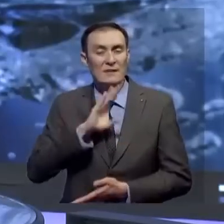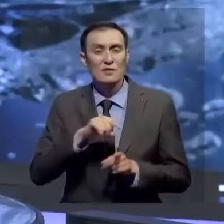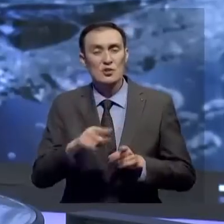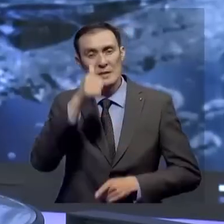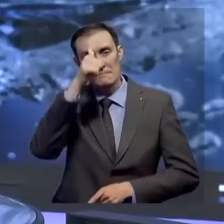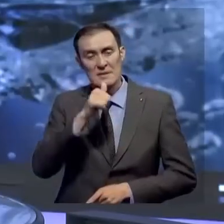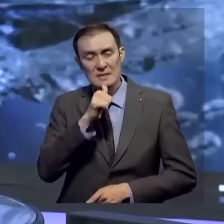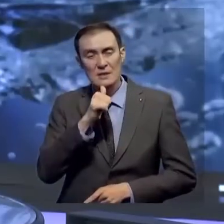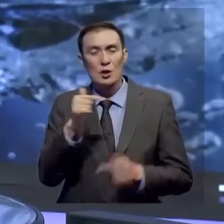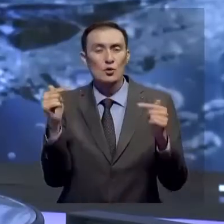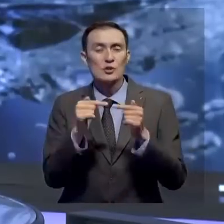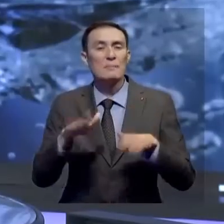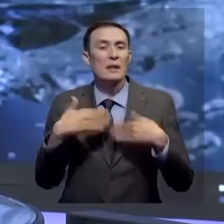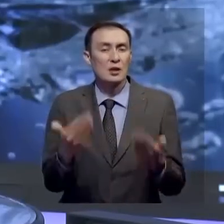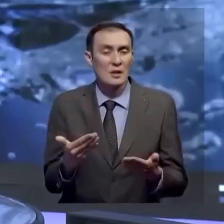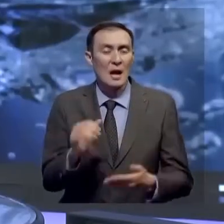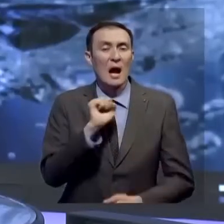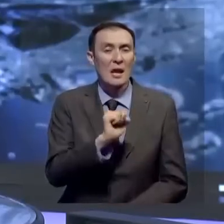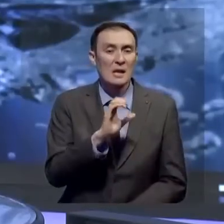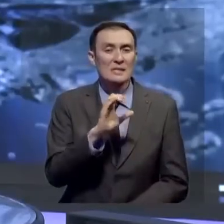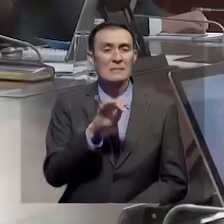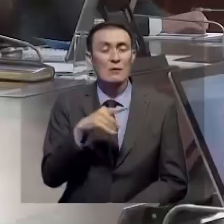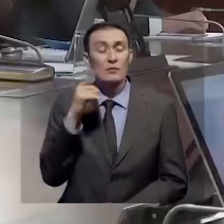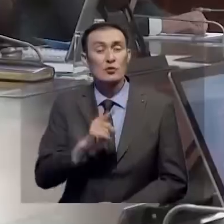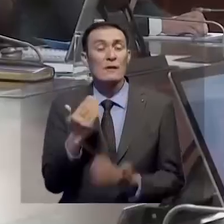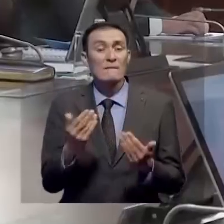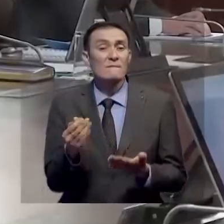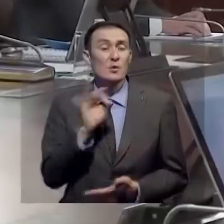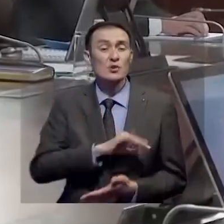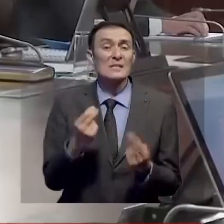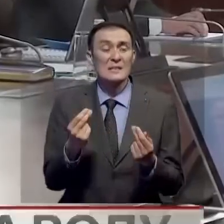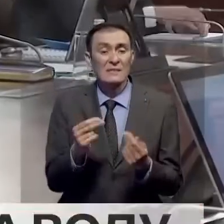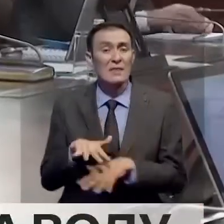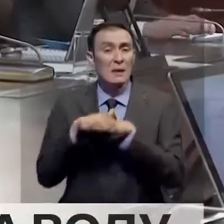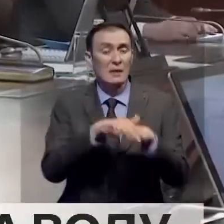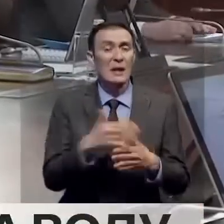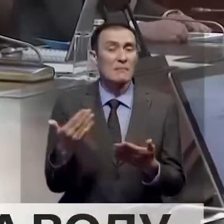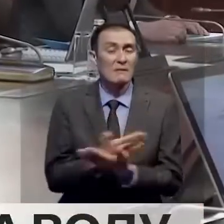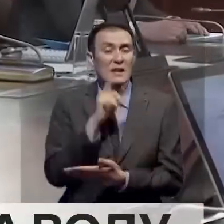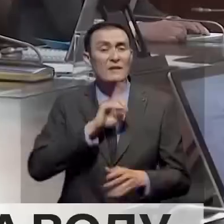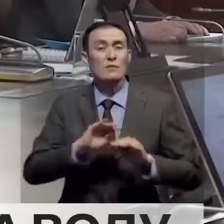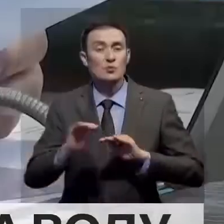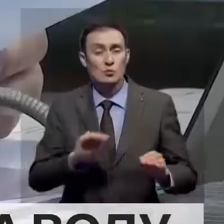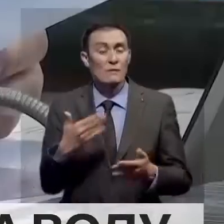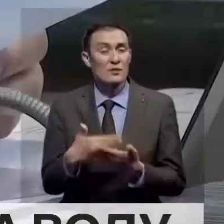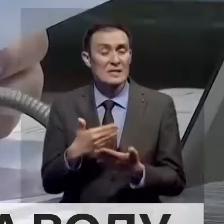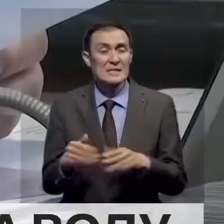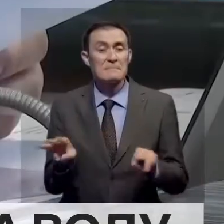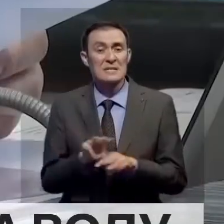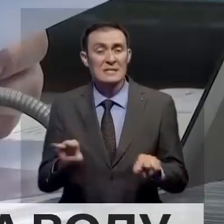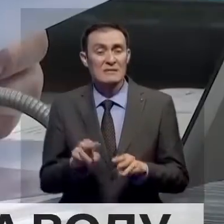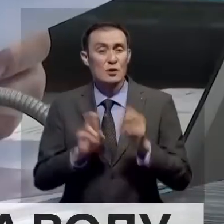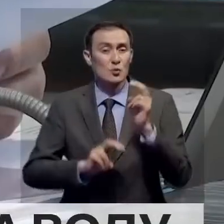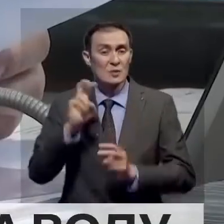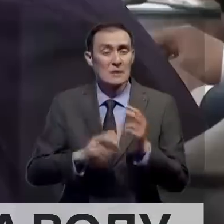течение месяца дать конкретные предложения. Алихан Смаилов пояснил, что вырученные средства направят на обновление инфраструктуры. В частности,